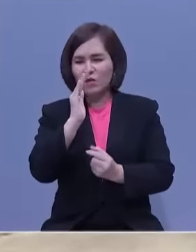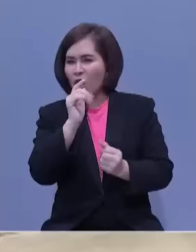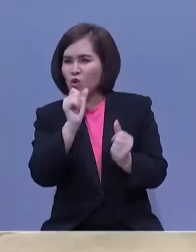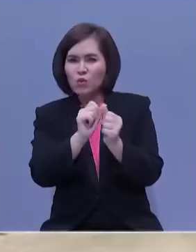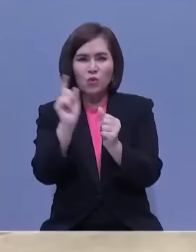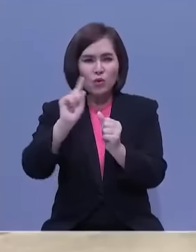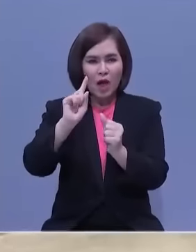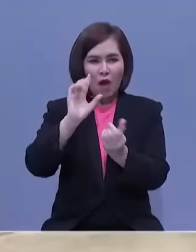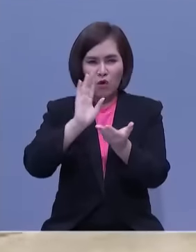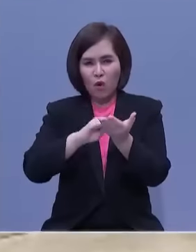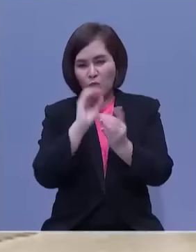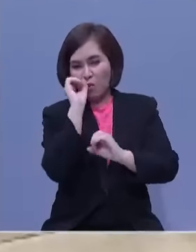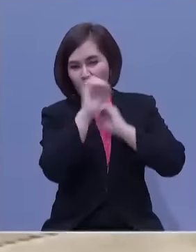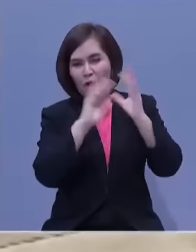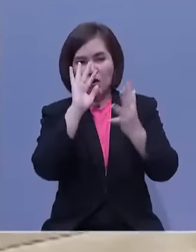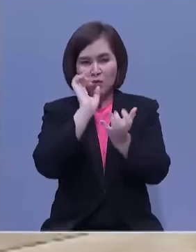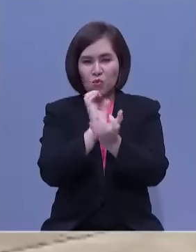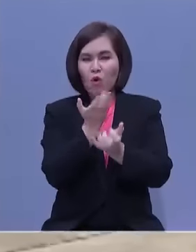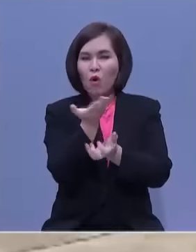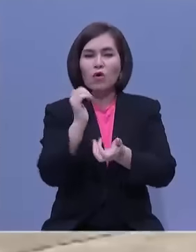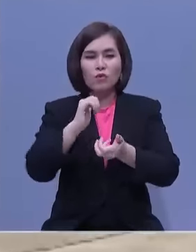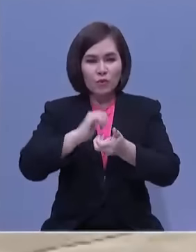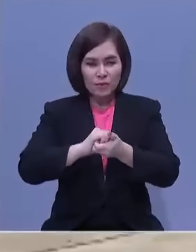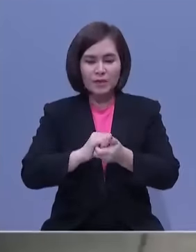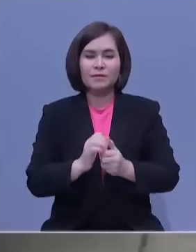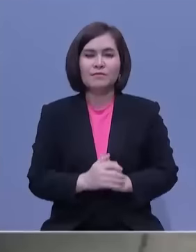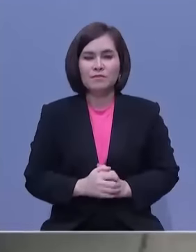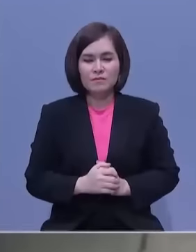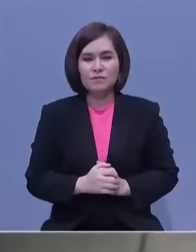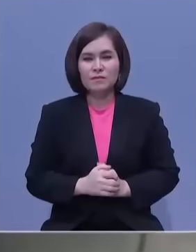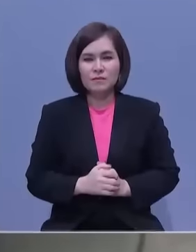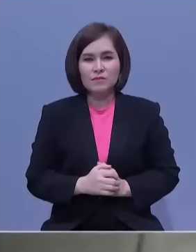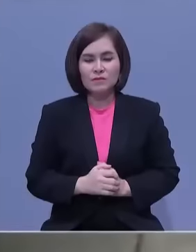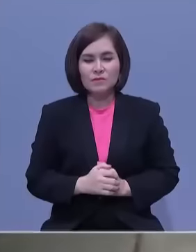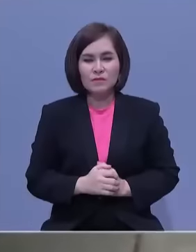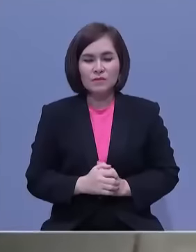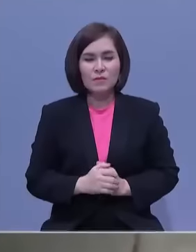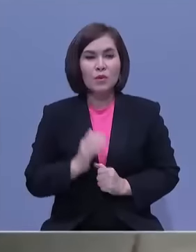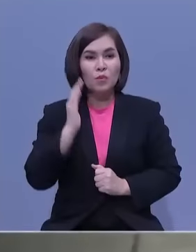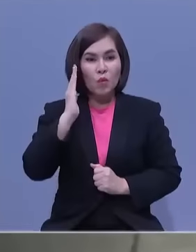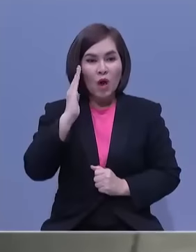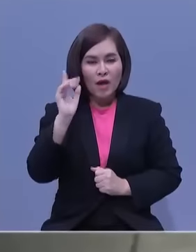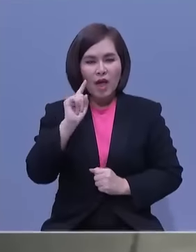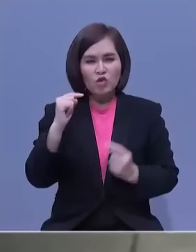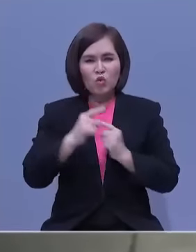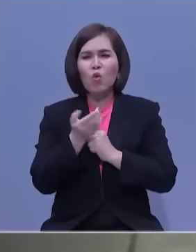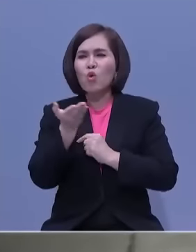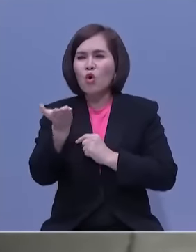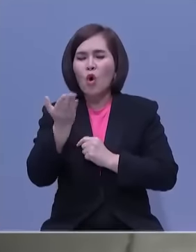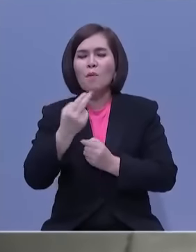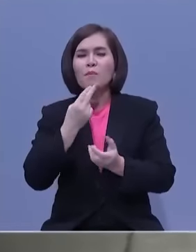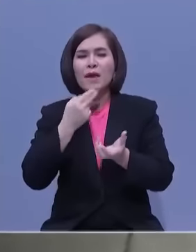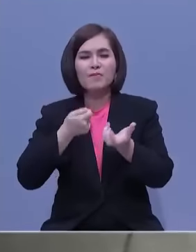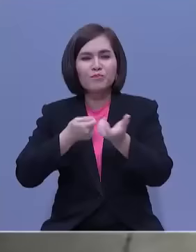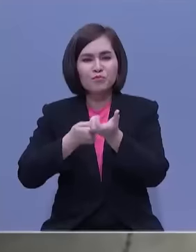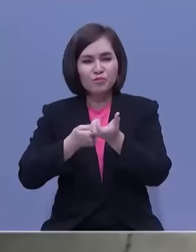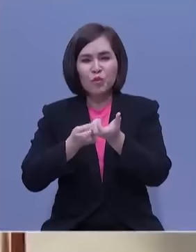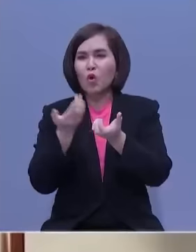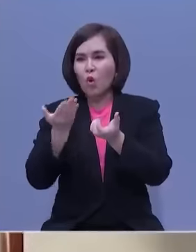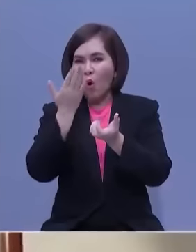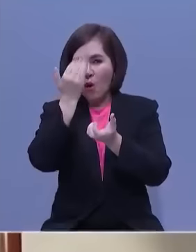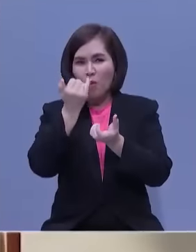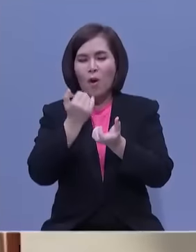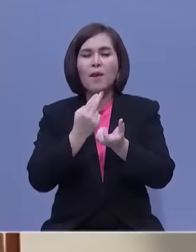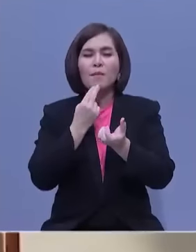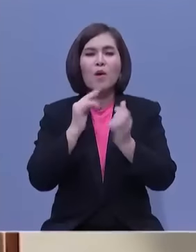นะคะหลังจากที่เป็นผู้ต้องหาตามไหยจับก่อนจะมาทราบว่าตัวผู้ต้องหาเนี่ยออกมาขอให้ชาวบ้านชาร์จโทรศัพท์ด้วยนะแบตหมด